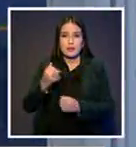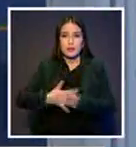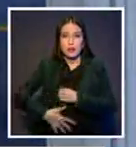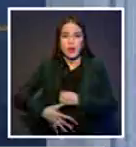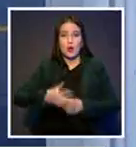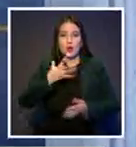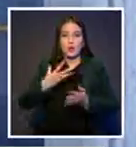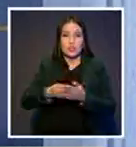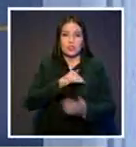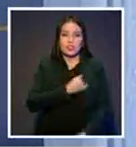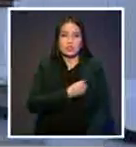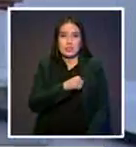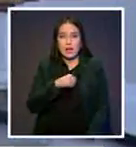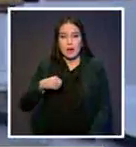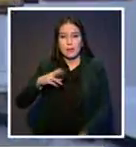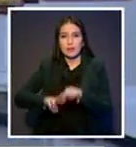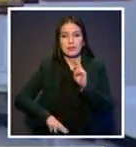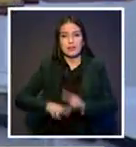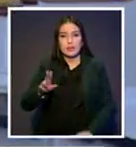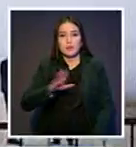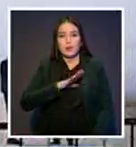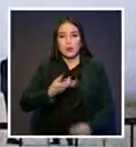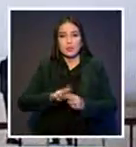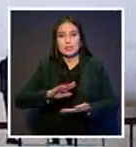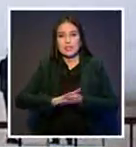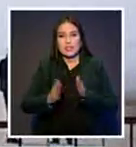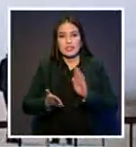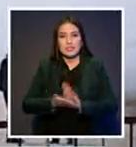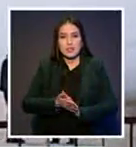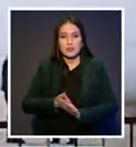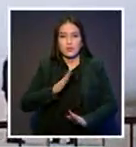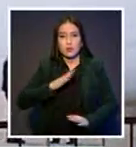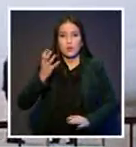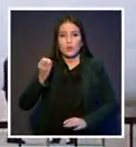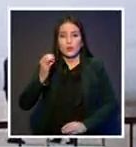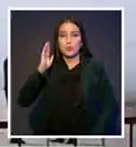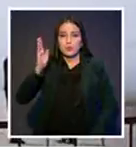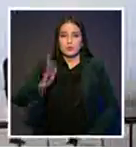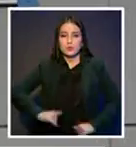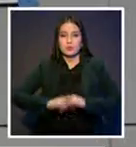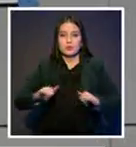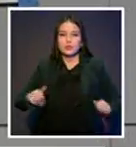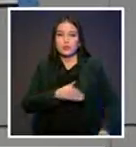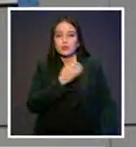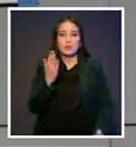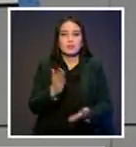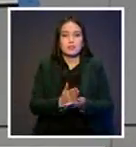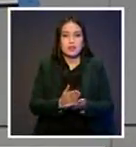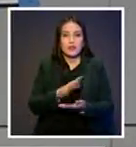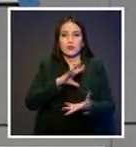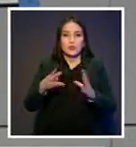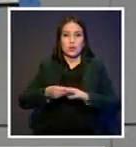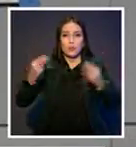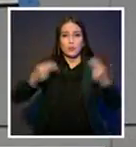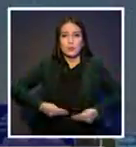негізінде салынған. Мамандардың сөзінше алдағы уақытта осы келісімнің аясында аталған орынды одан әрі кеңейту жоспары бар. Өйткені Қалжат пункті